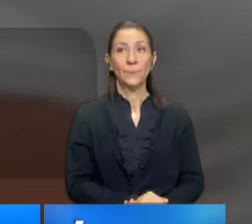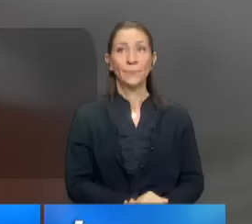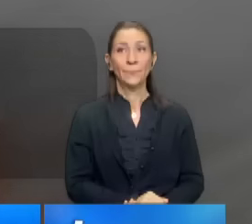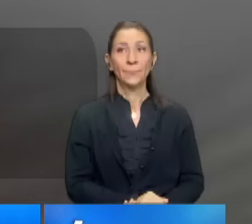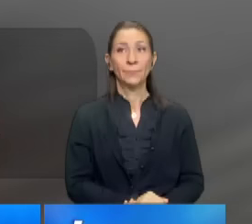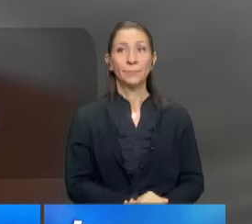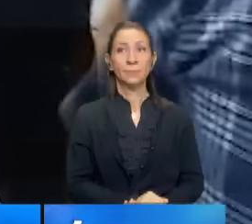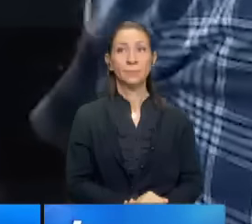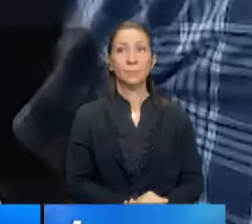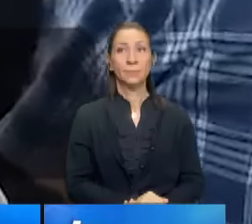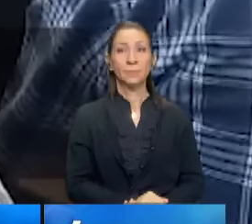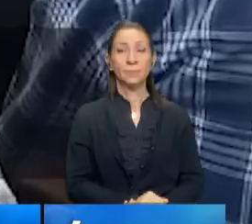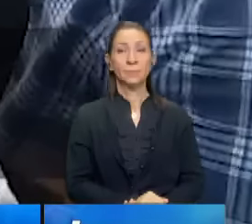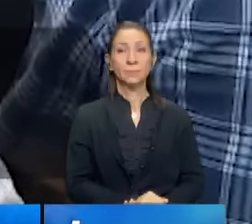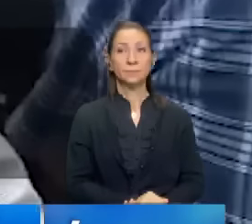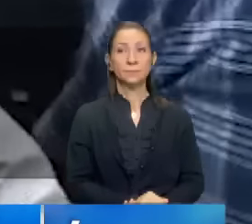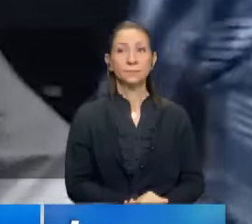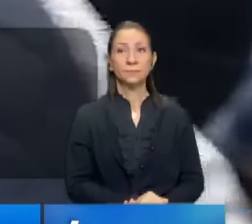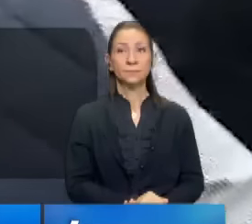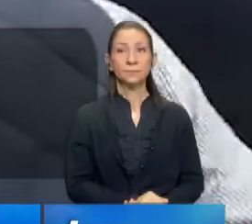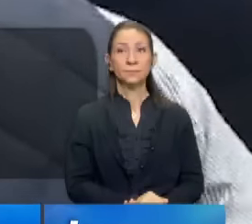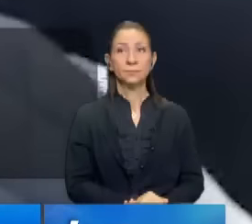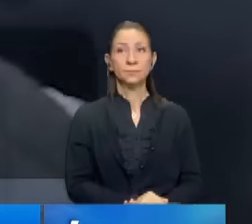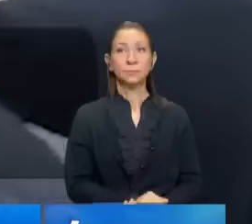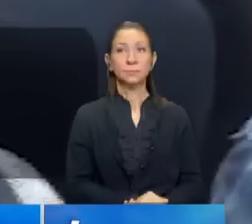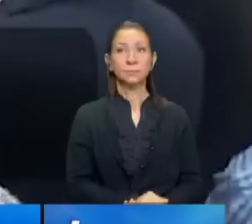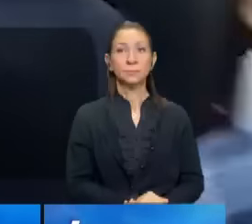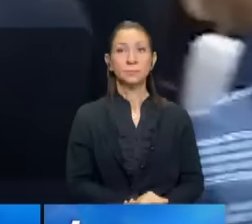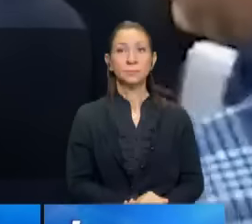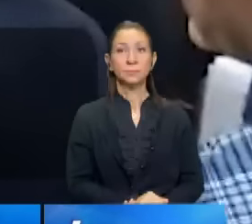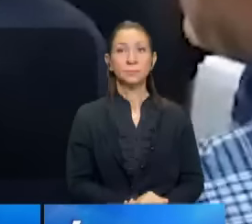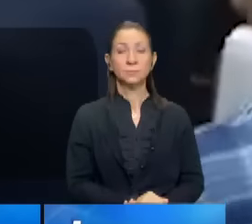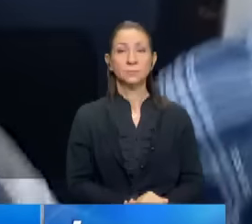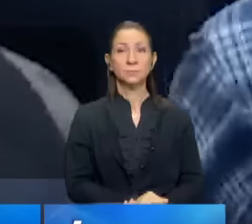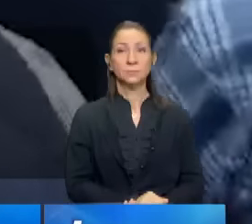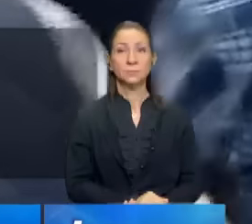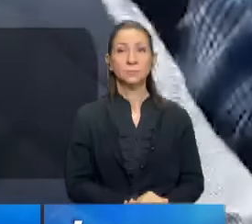musun benden? En büyük hatayı kime yaptım biliyor musun? AK Partililere.